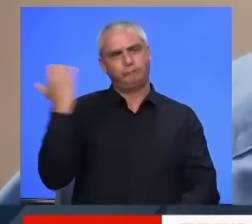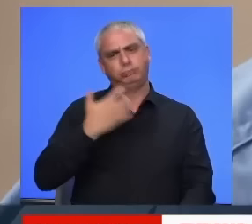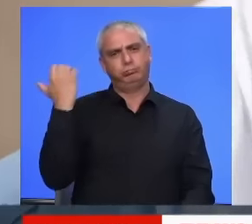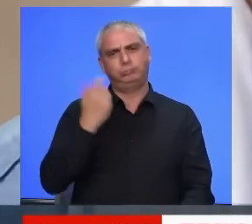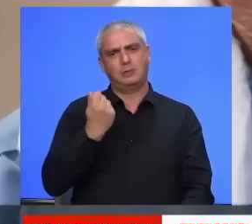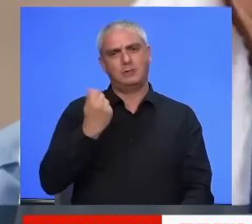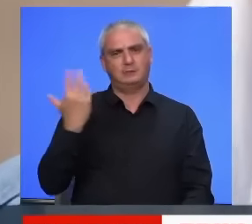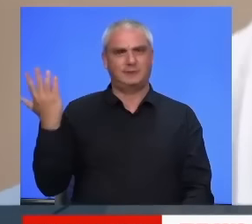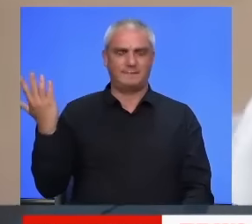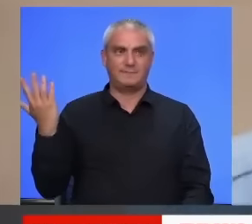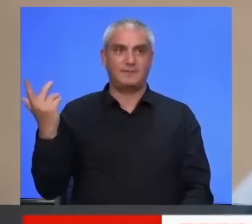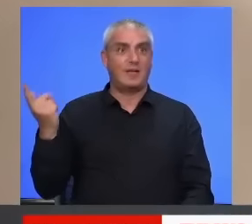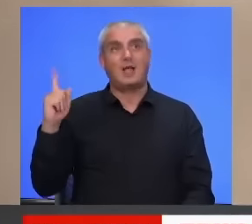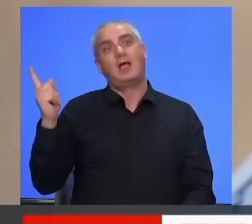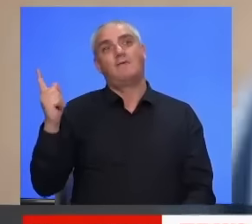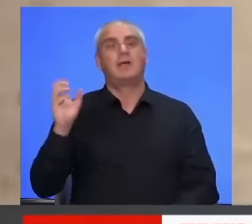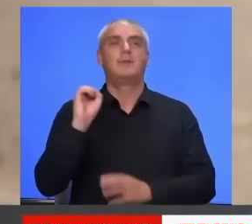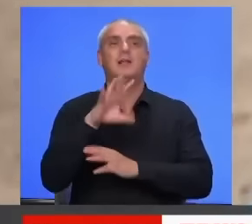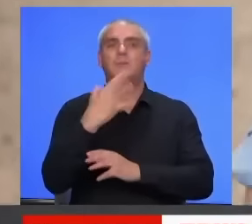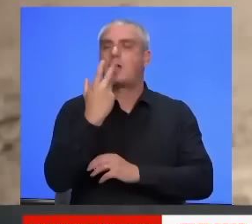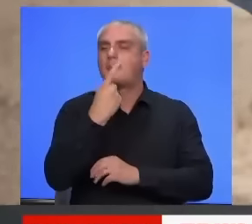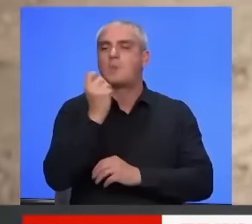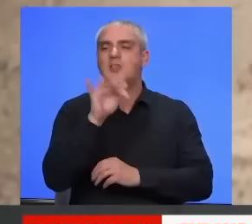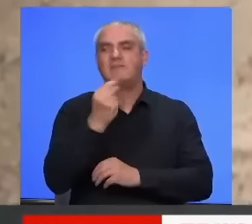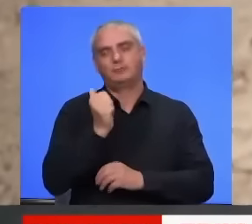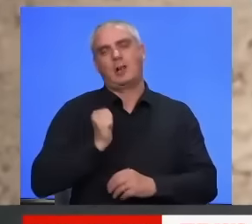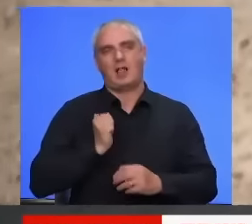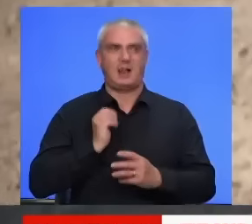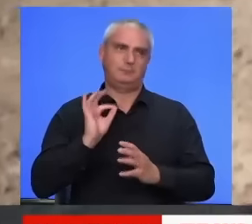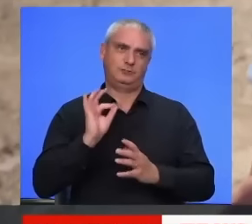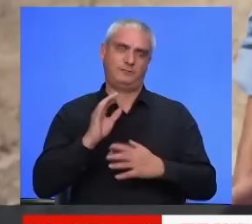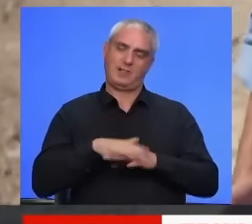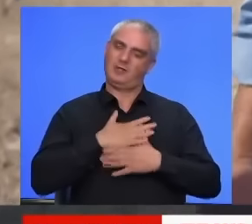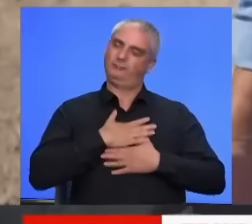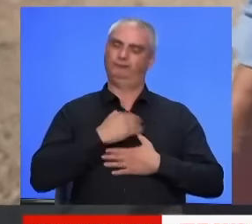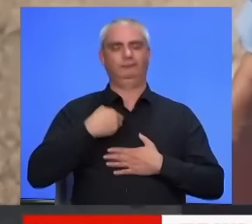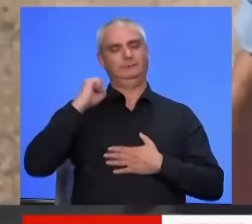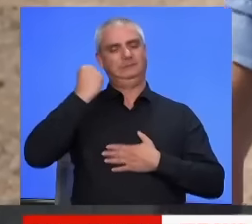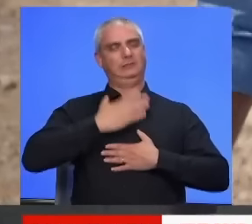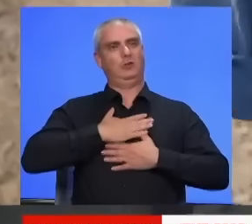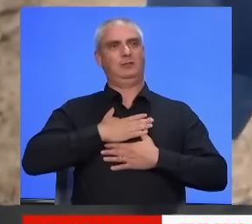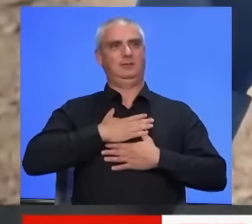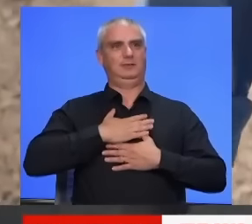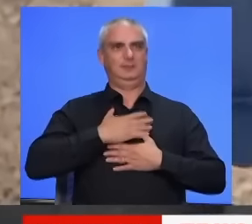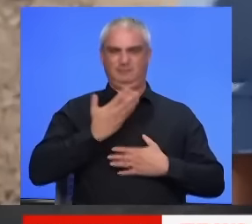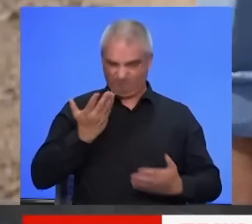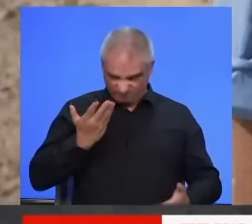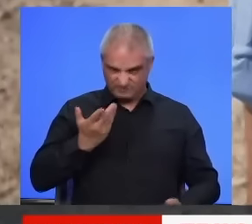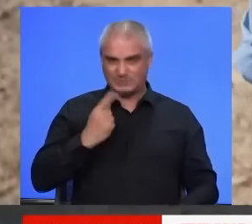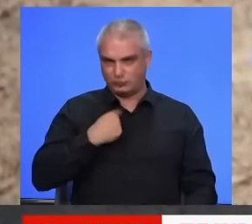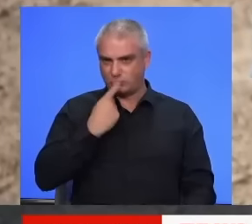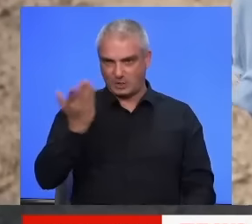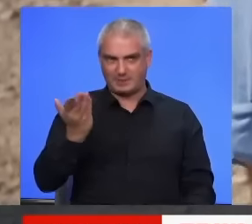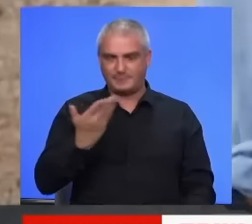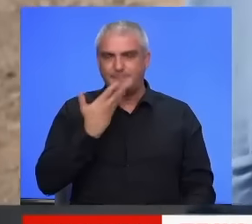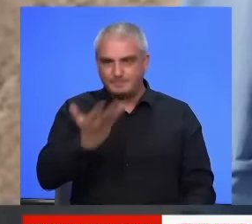כסף. אבל אם תרמו איזה כמה מאות אלפי שקלים לחיילי צהל בשביל להיות ציונים, פי, זה מה שיש להגיד. פי